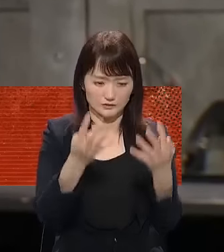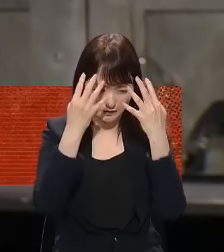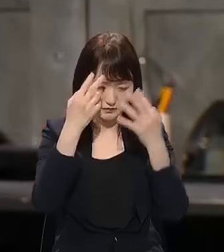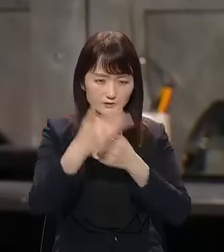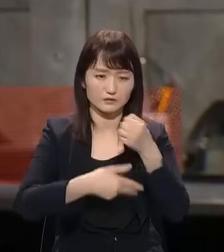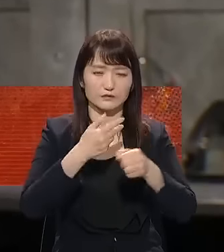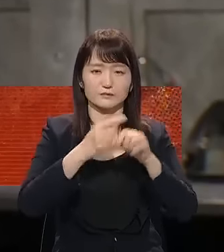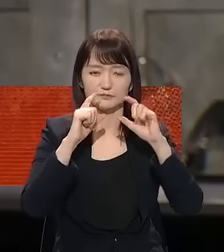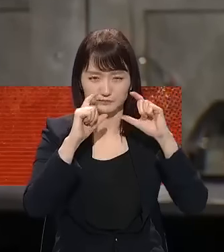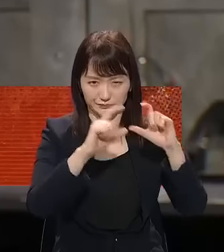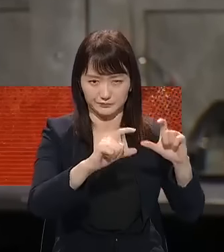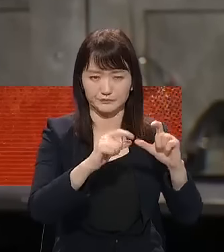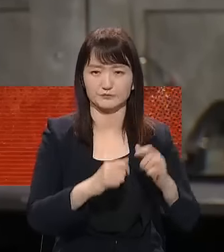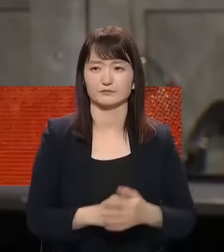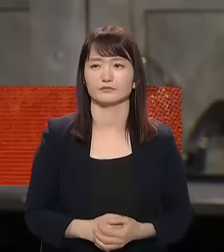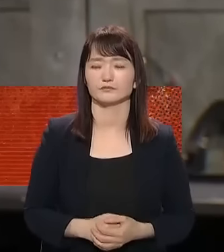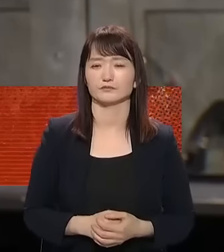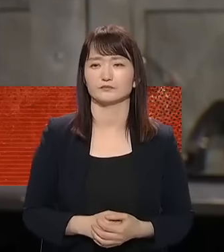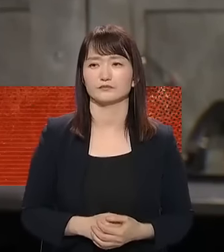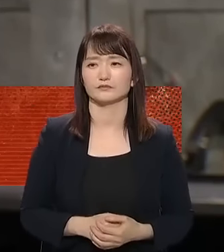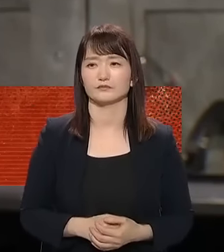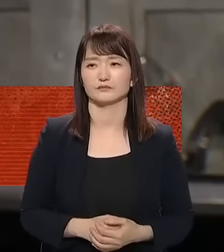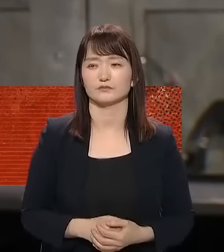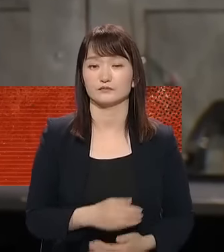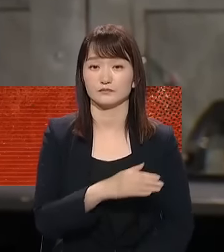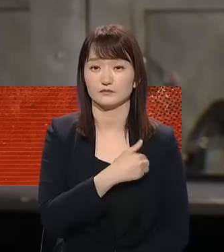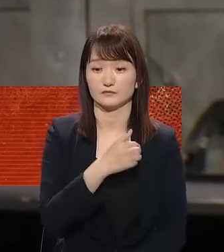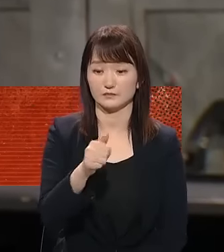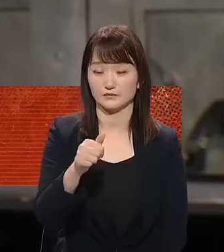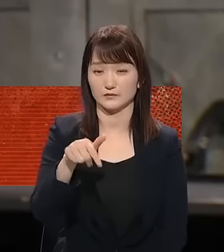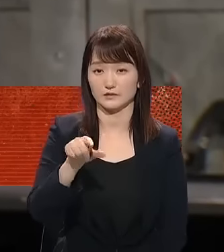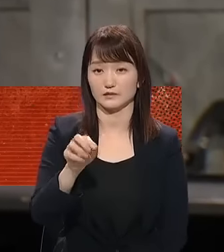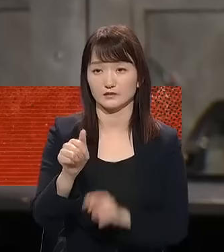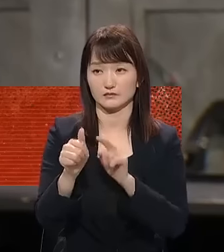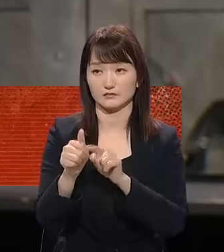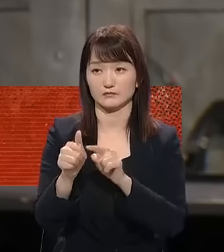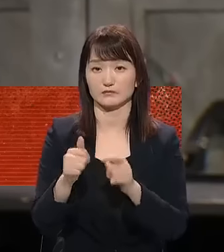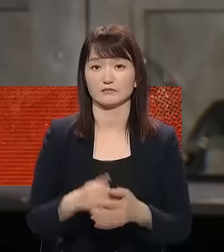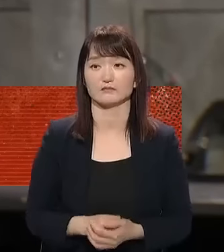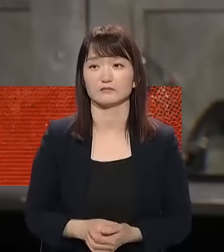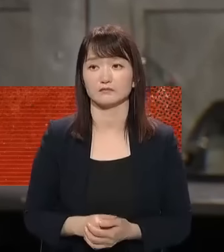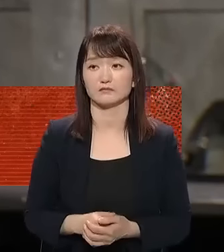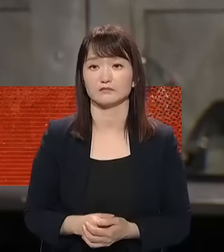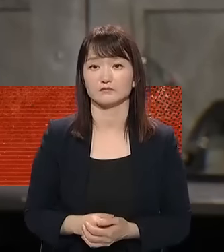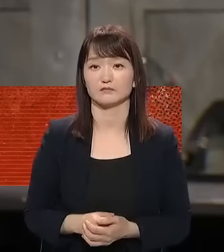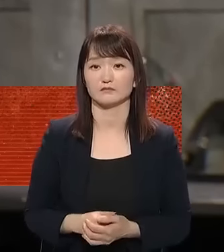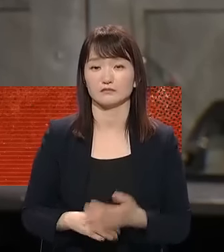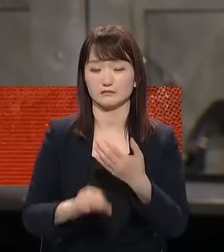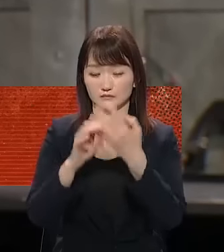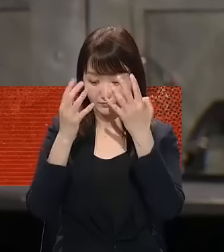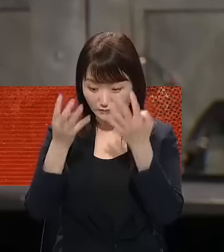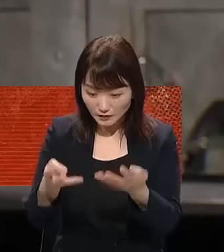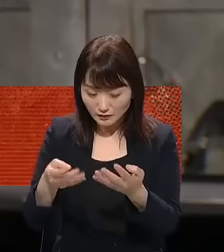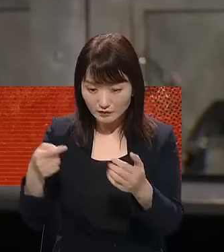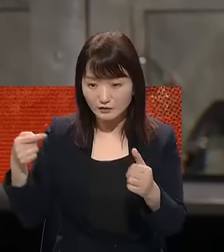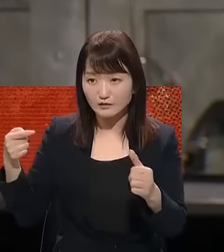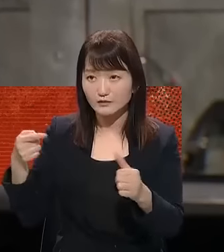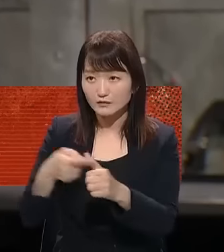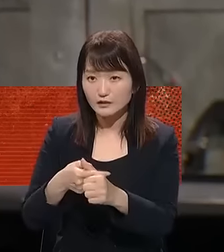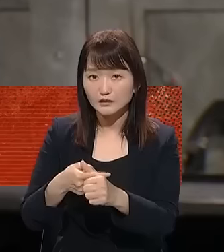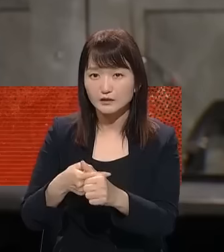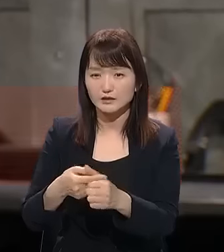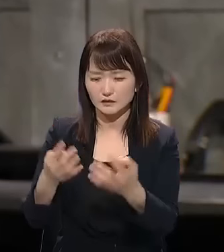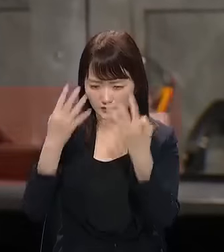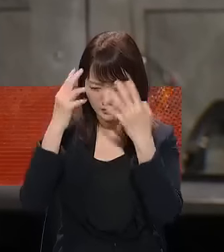7년을 선고를 했고요 다만이 내염 정시 같은 경우는 가석방 중에 살인 했기 때문에 20년